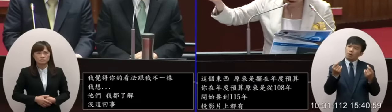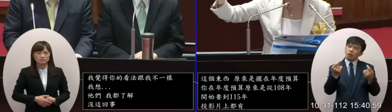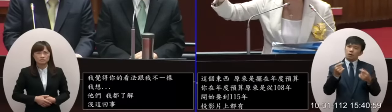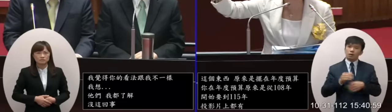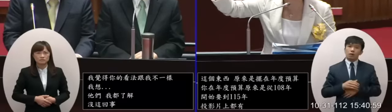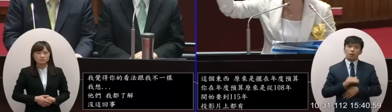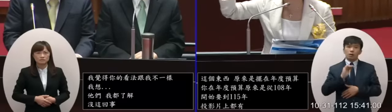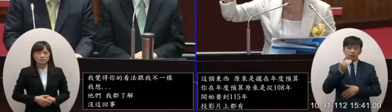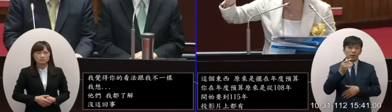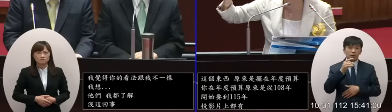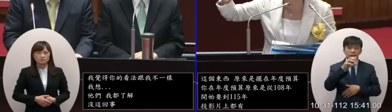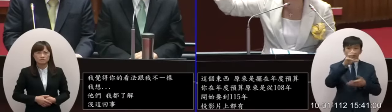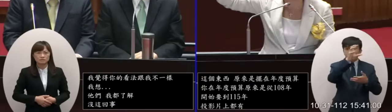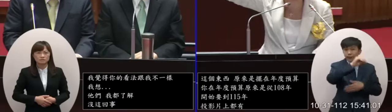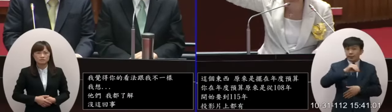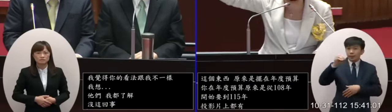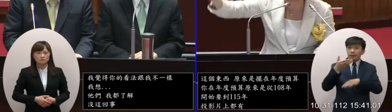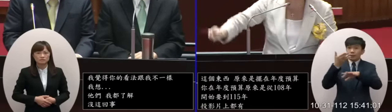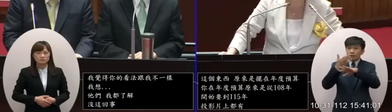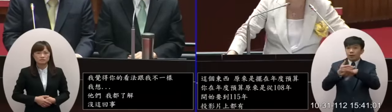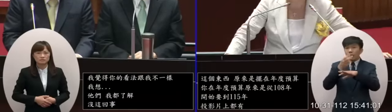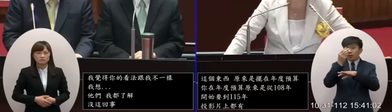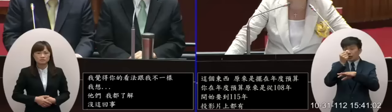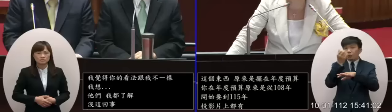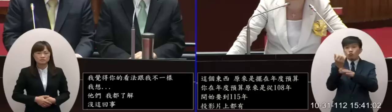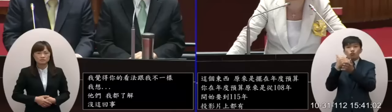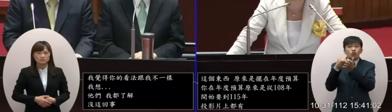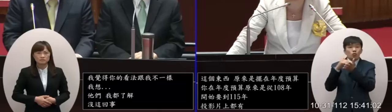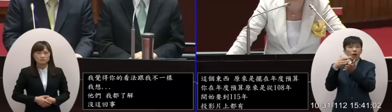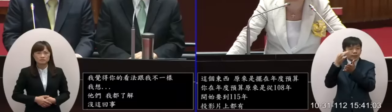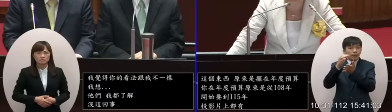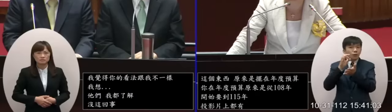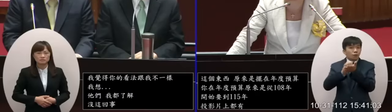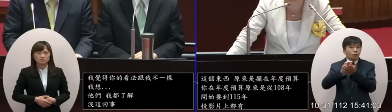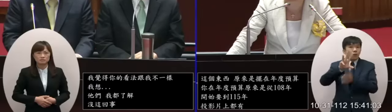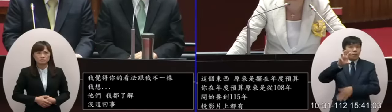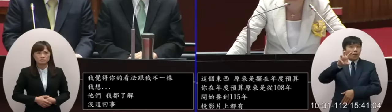到特别预算里面，88亿摆特别预算，你知